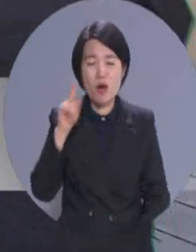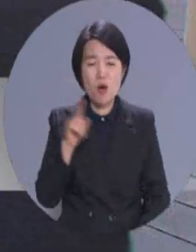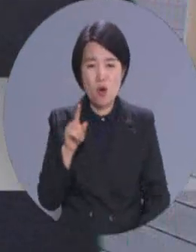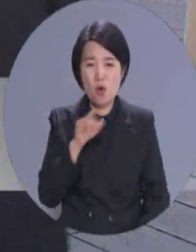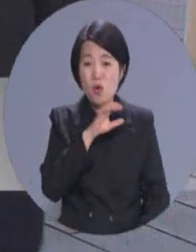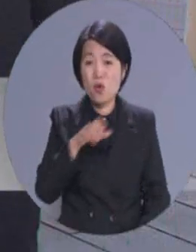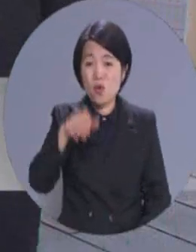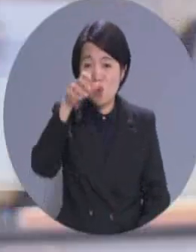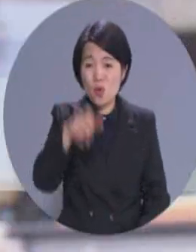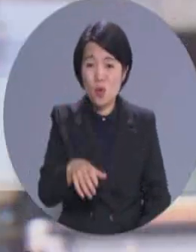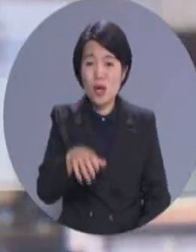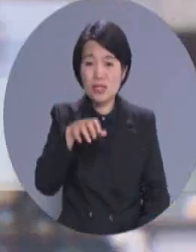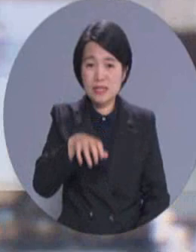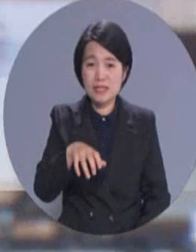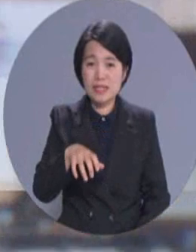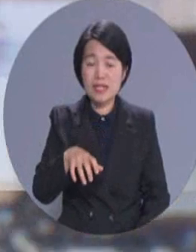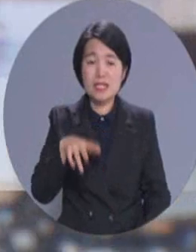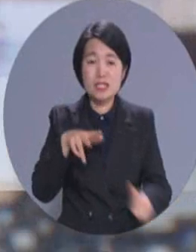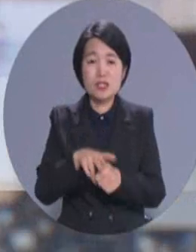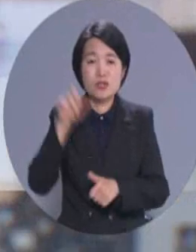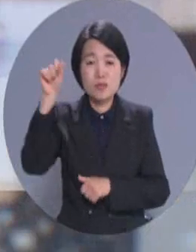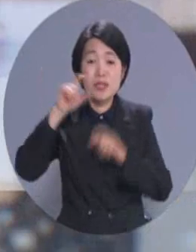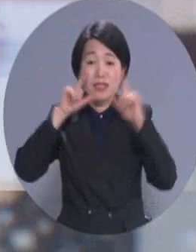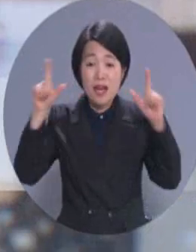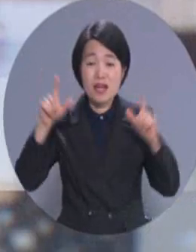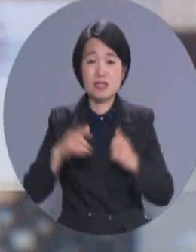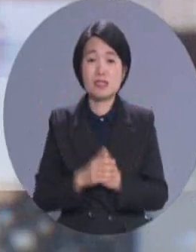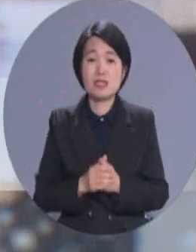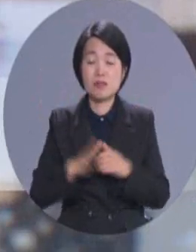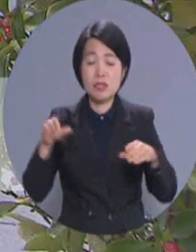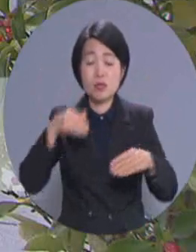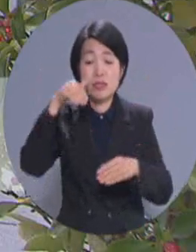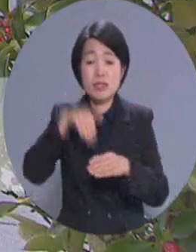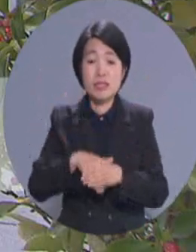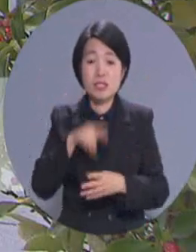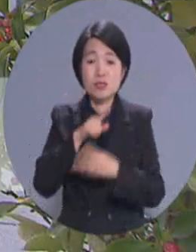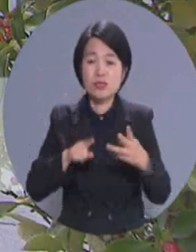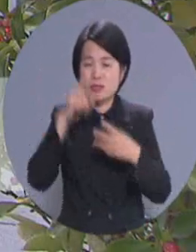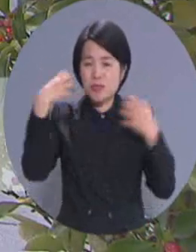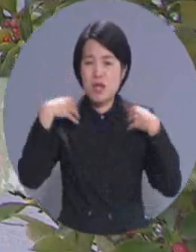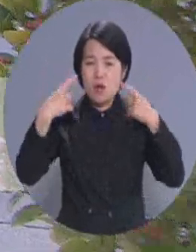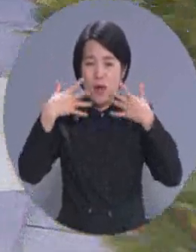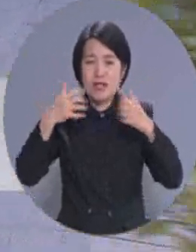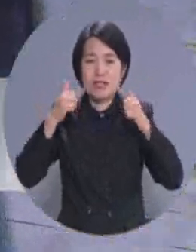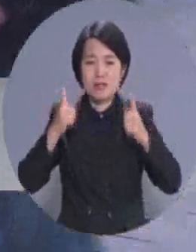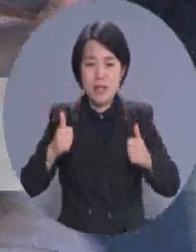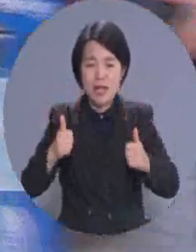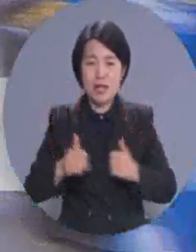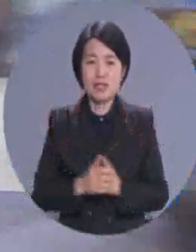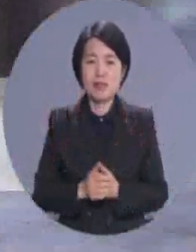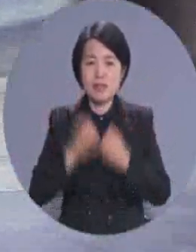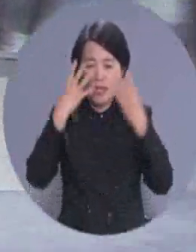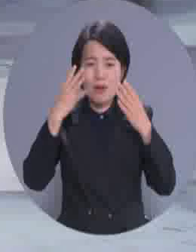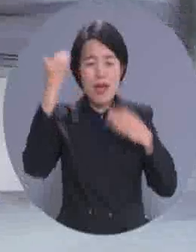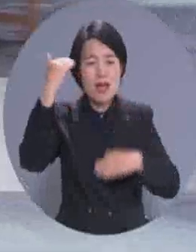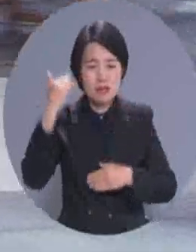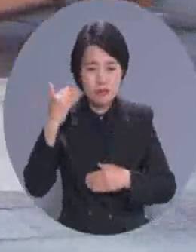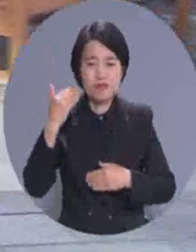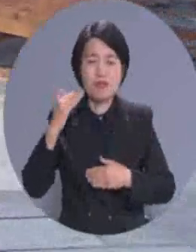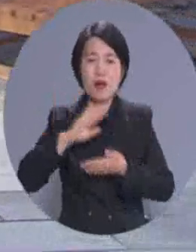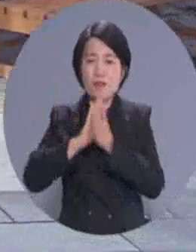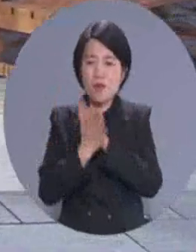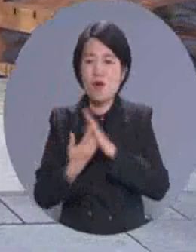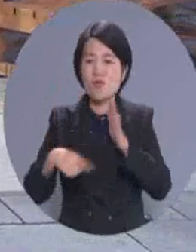성동교차로 인근에서 출마 선언식을 갖고 이번 총선은 윤석열 정부를 확실히 심판하고 새로운 대한민국으로